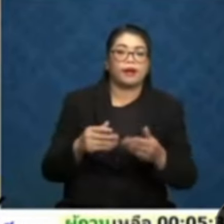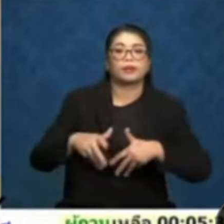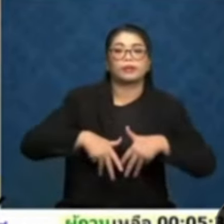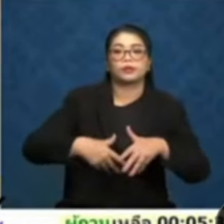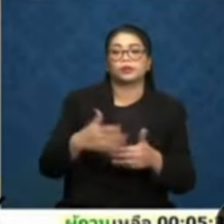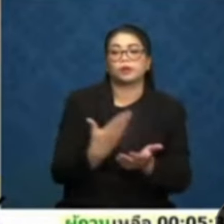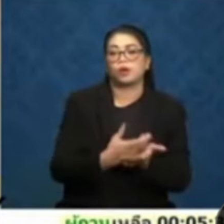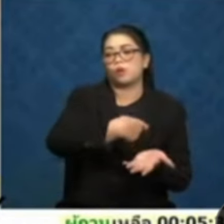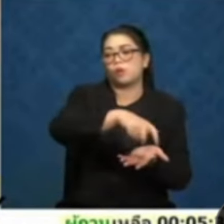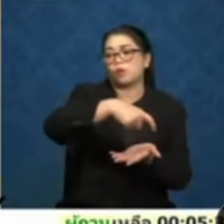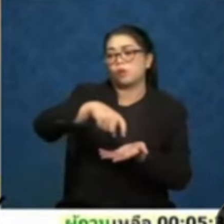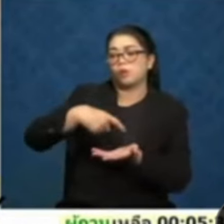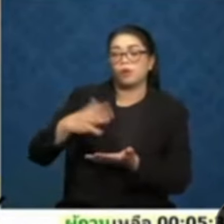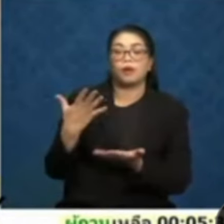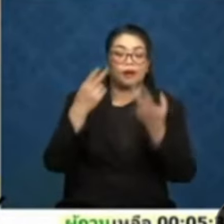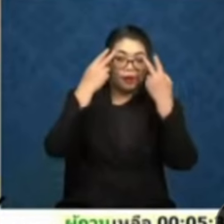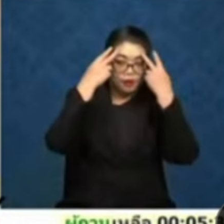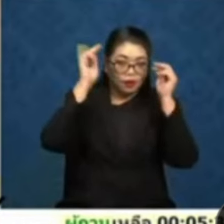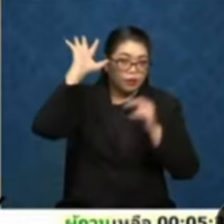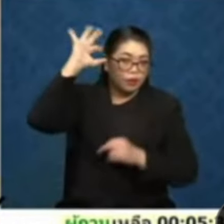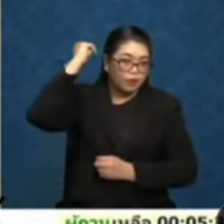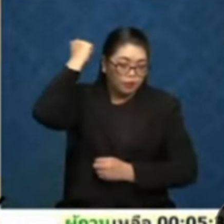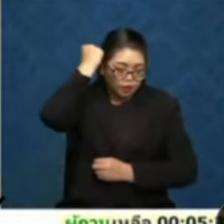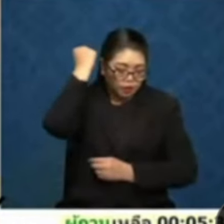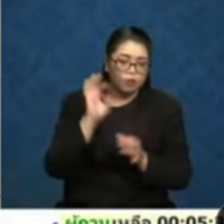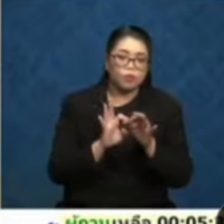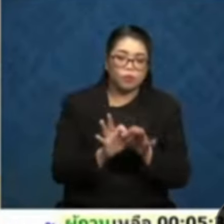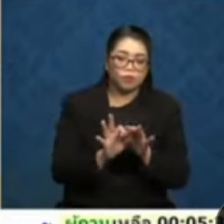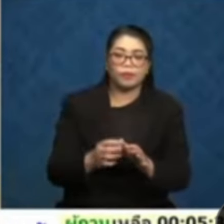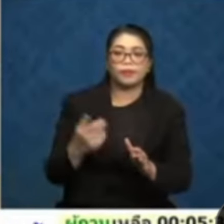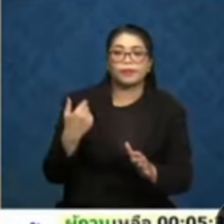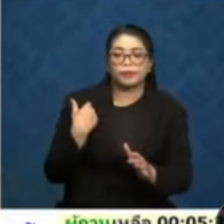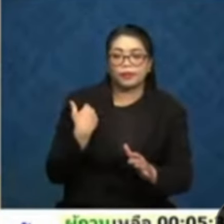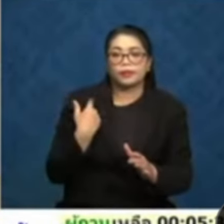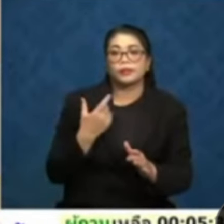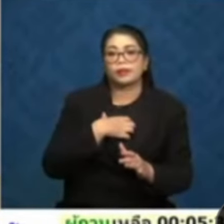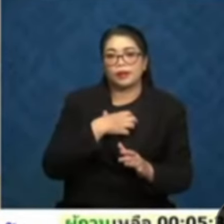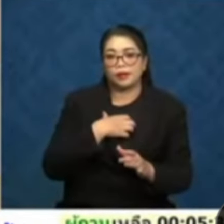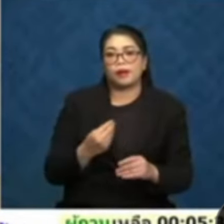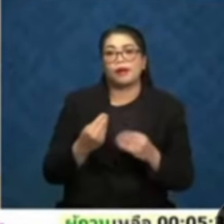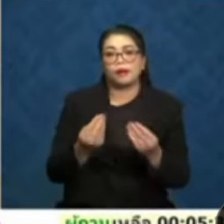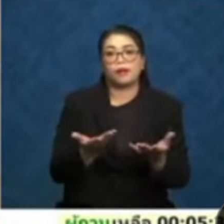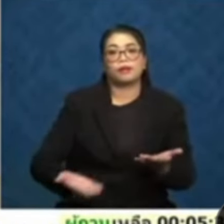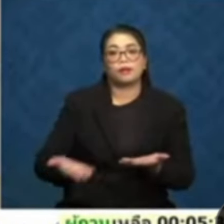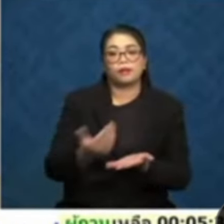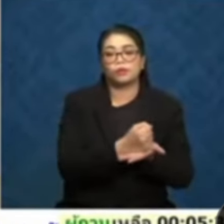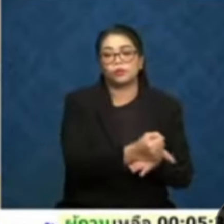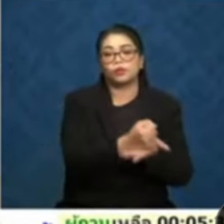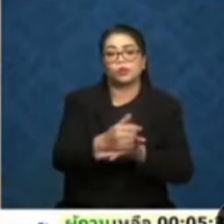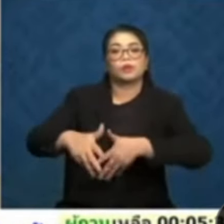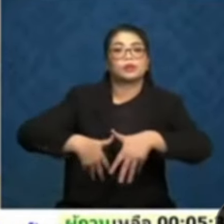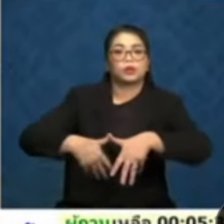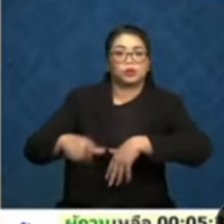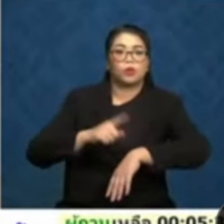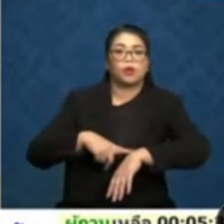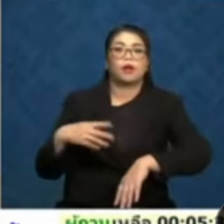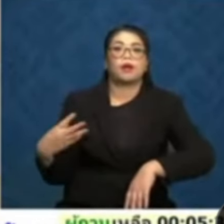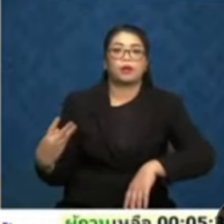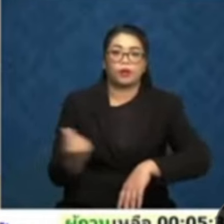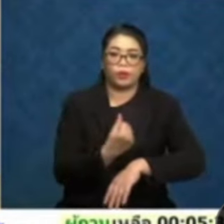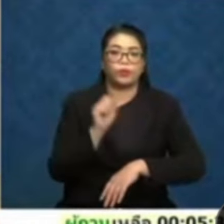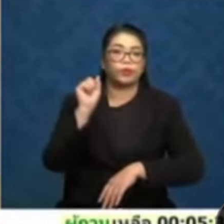และท่านนายกรัฐมนตรีแพทองธารชินวัตรท่านเองก็กังวลในเรื่องนี้นะคะอยากที่จะให้การเยียวยาพี่น้องประชาชนนั้นเป็นไป